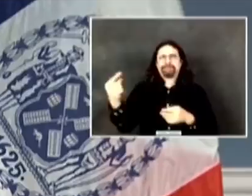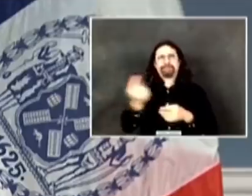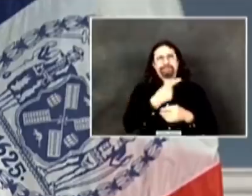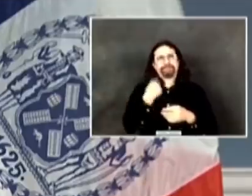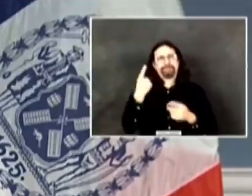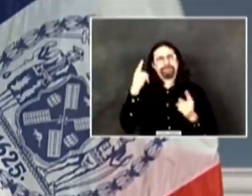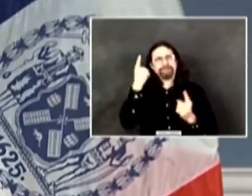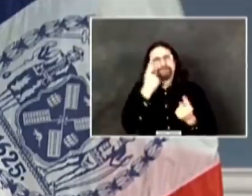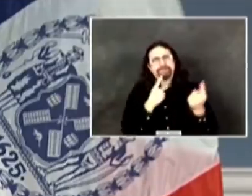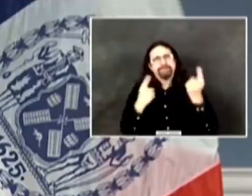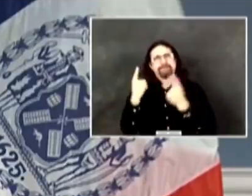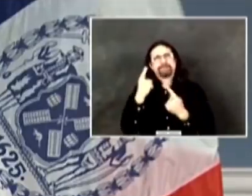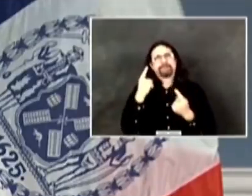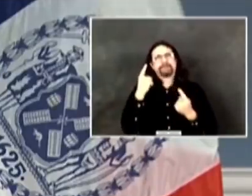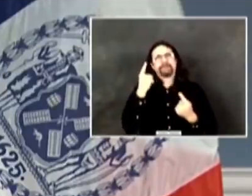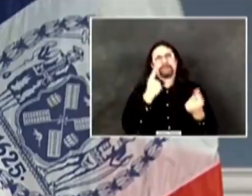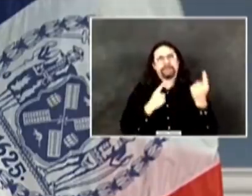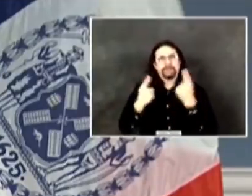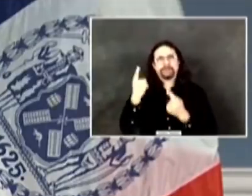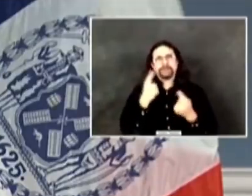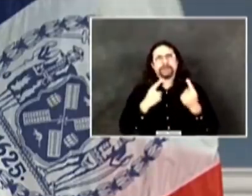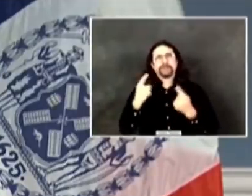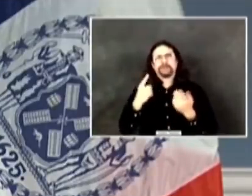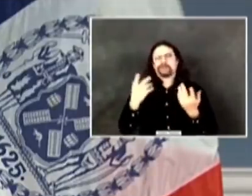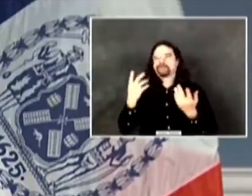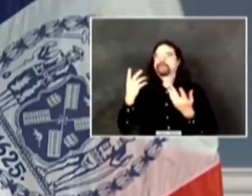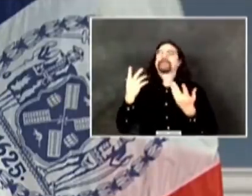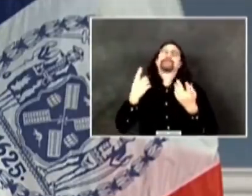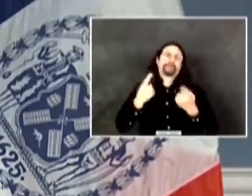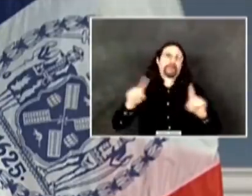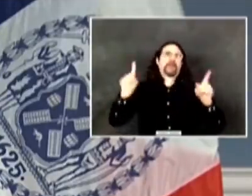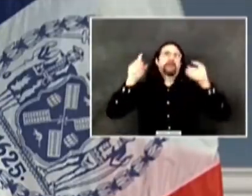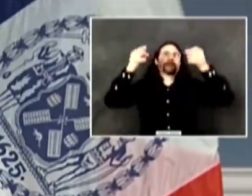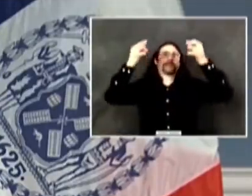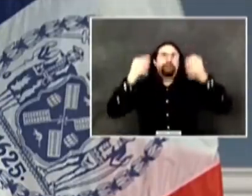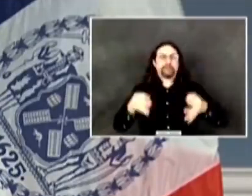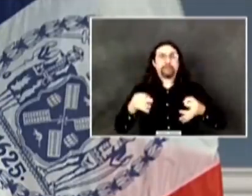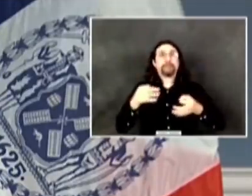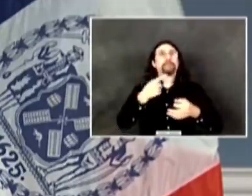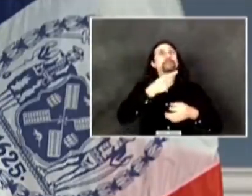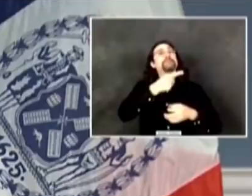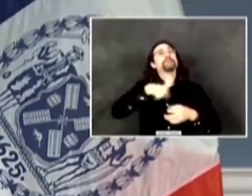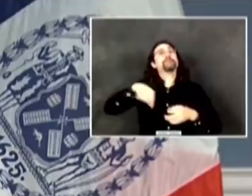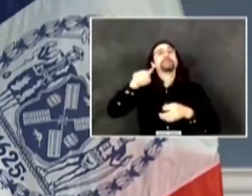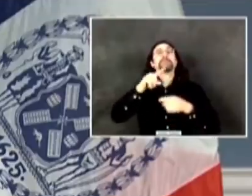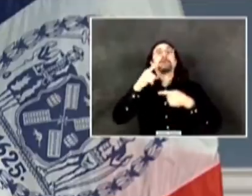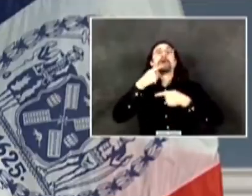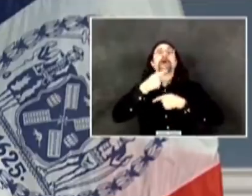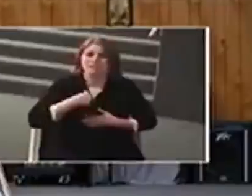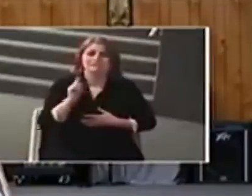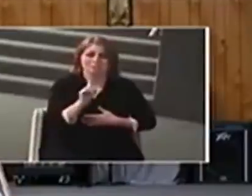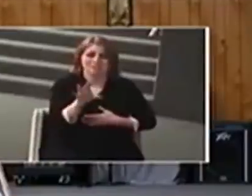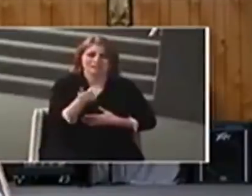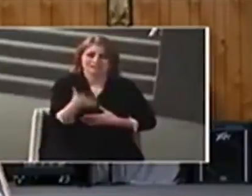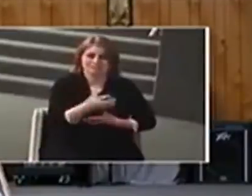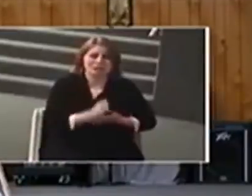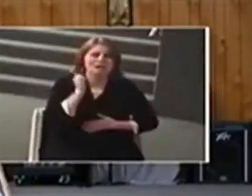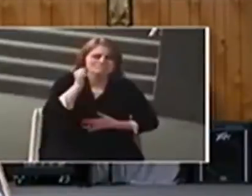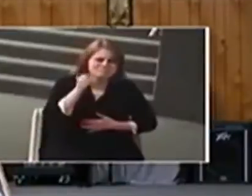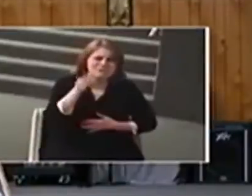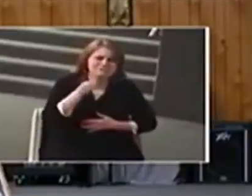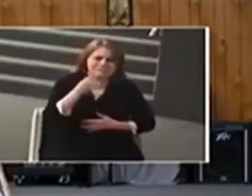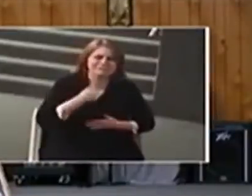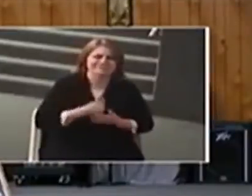I announced today that the New York City public schools will remain closed for the remainder of this school year. We'll just have